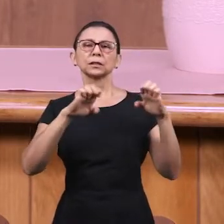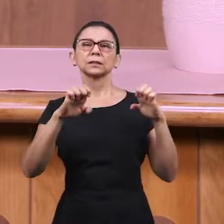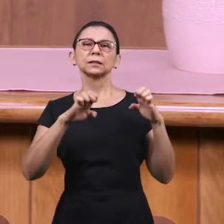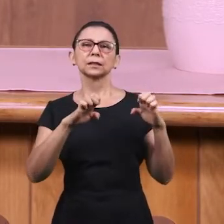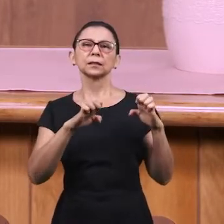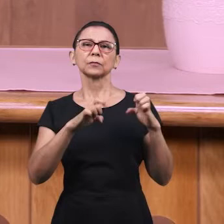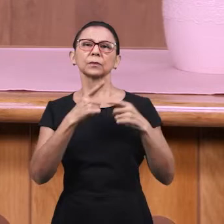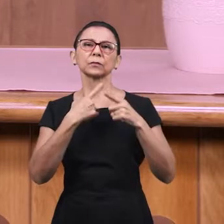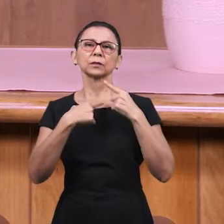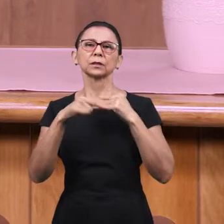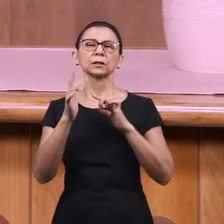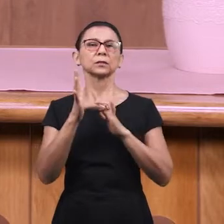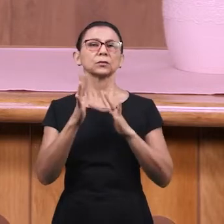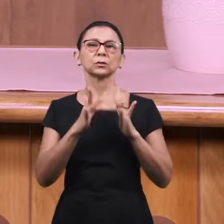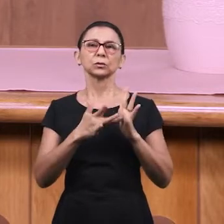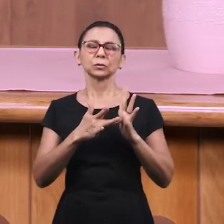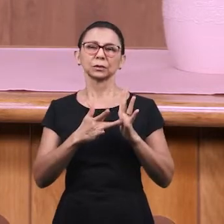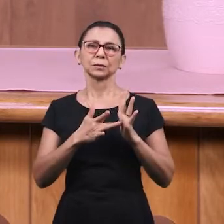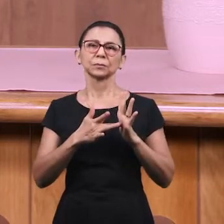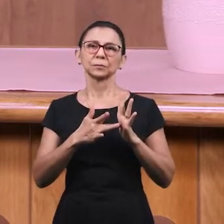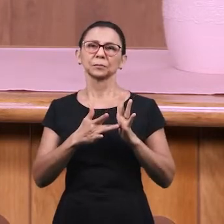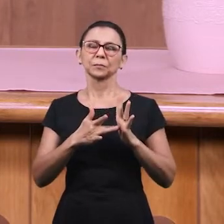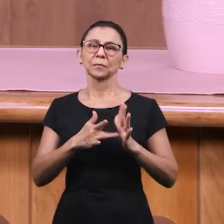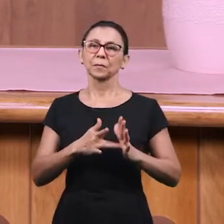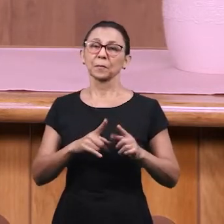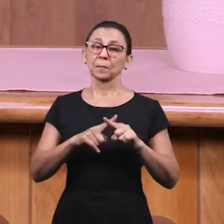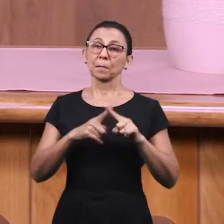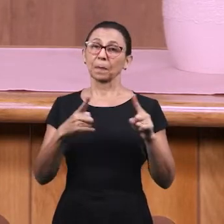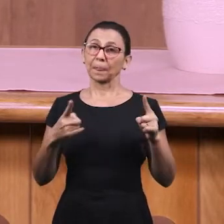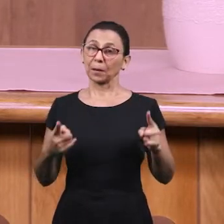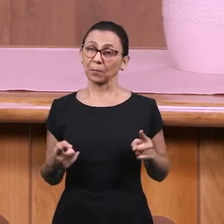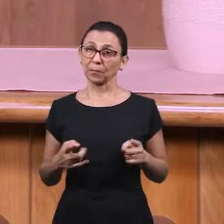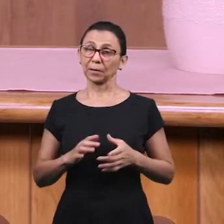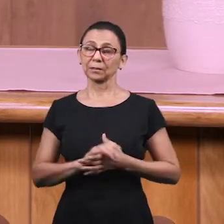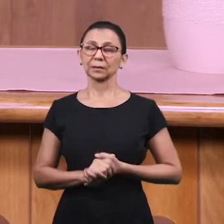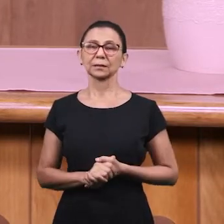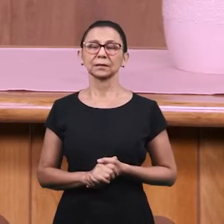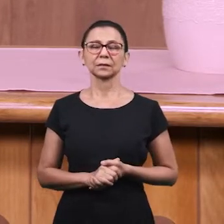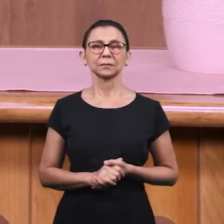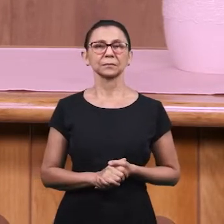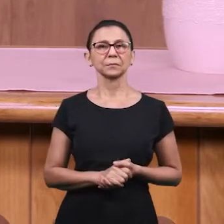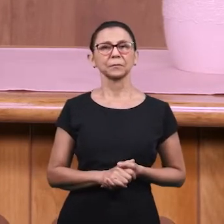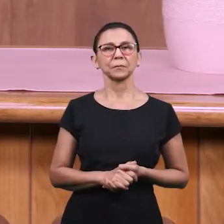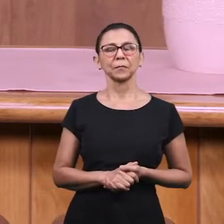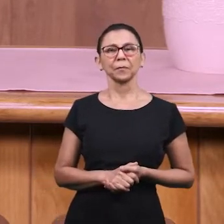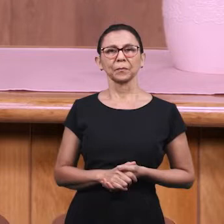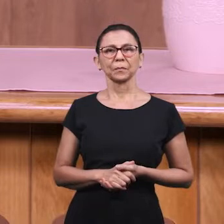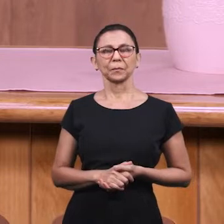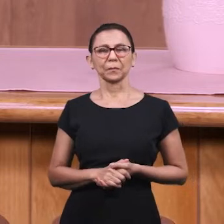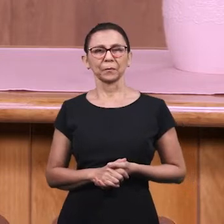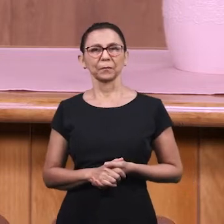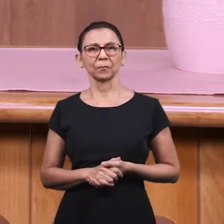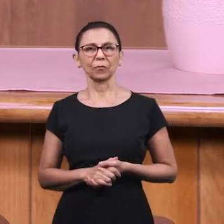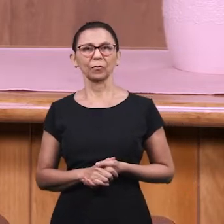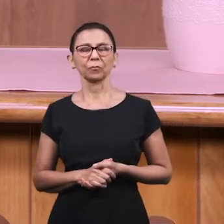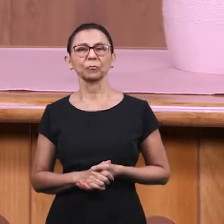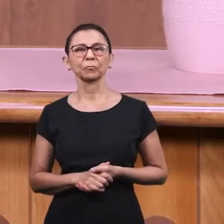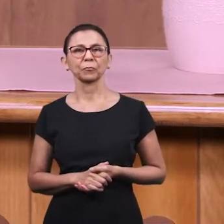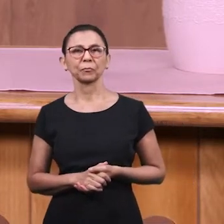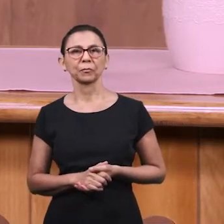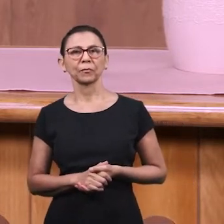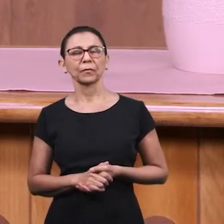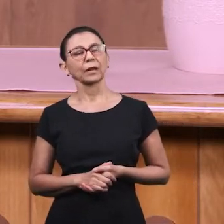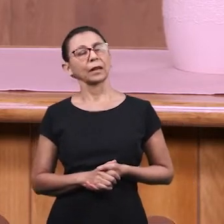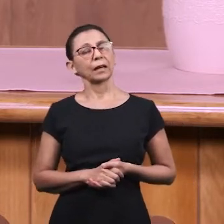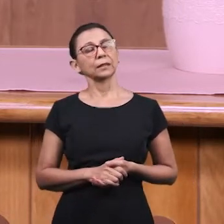чтобы открывать очи слепым. Есть одна деталь. После того, как ты промазал